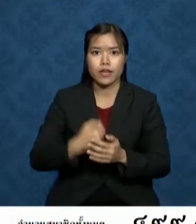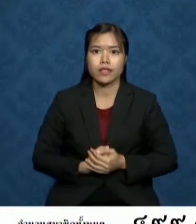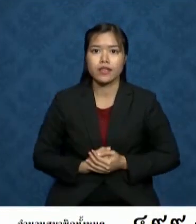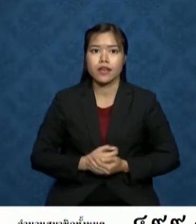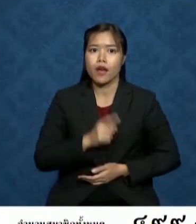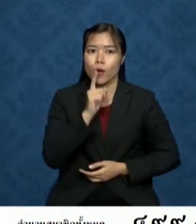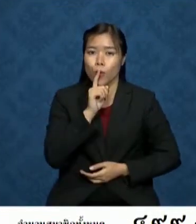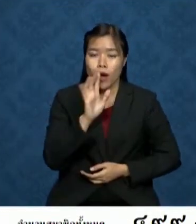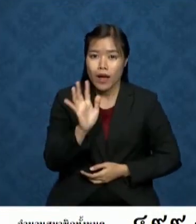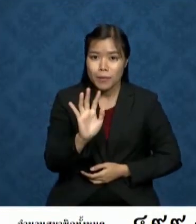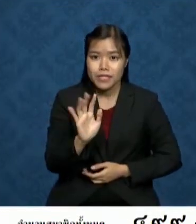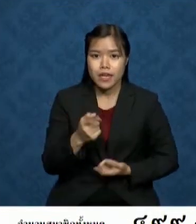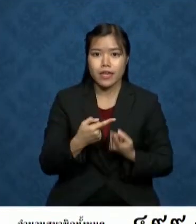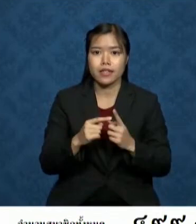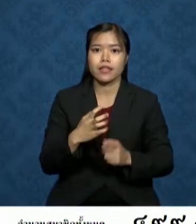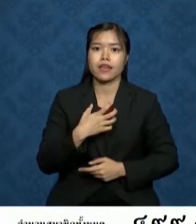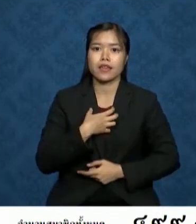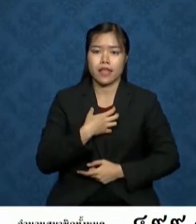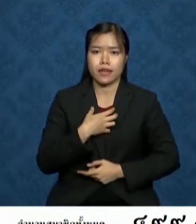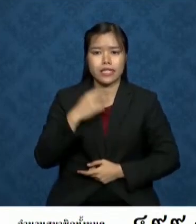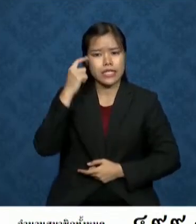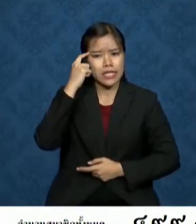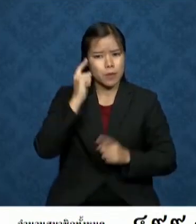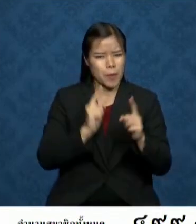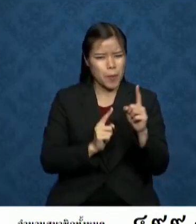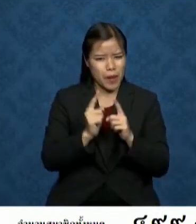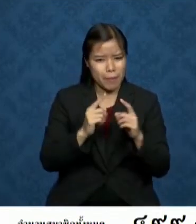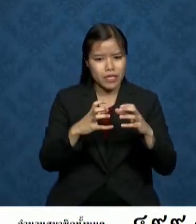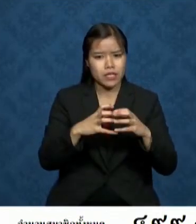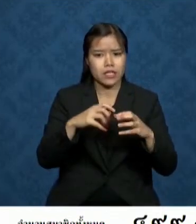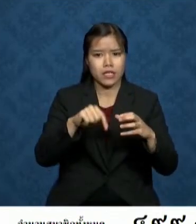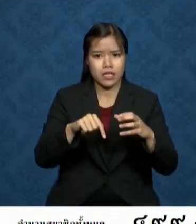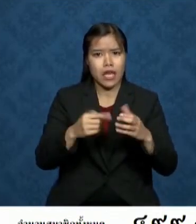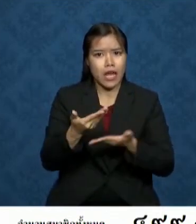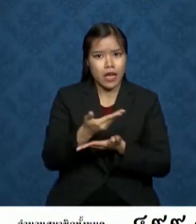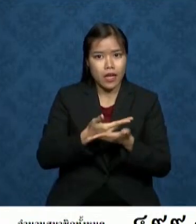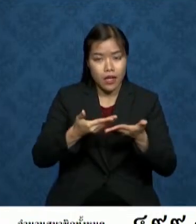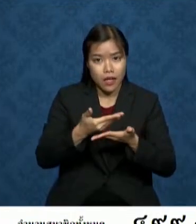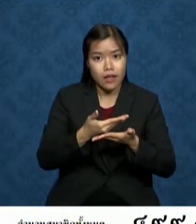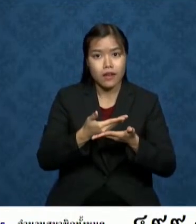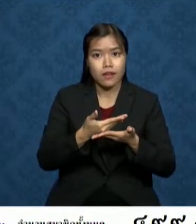ดอย่ไรแต่ต้องให้มีตัวชื่อวตรวาการหารื